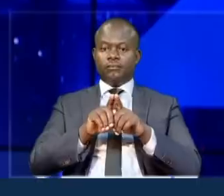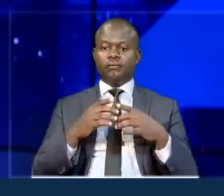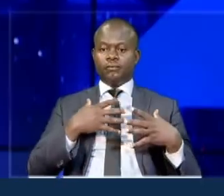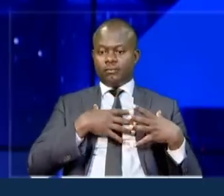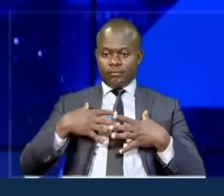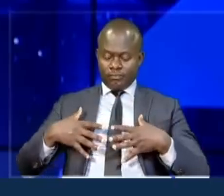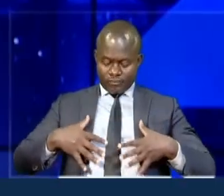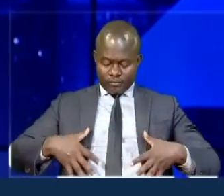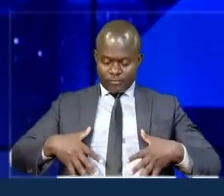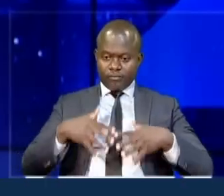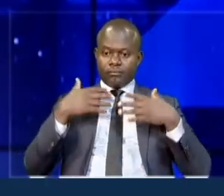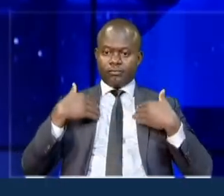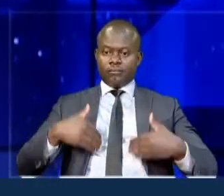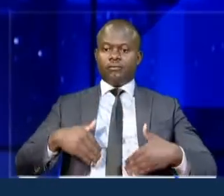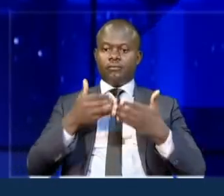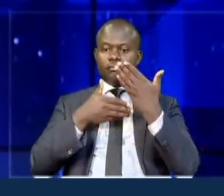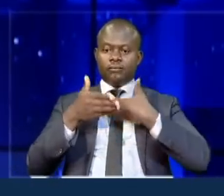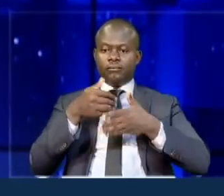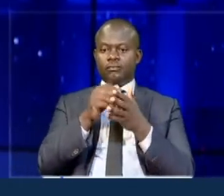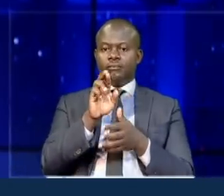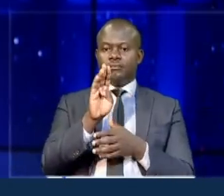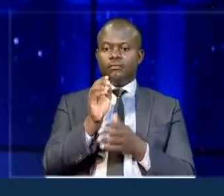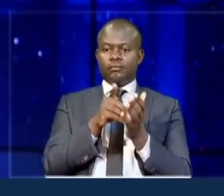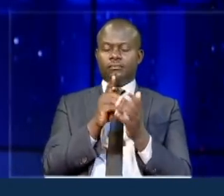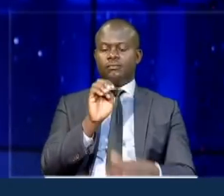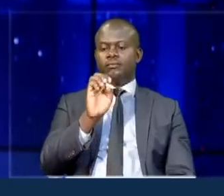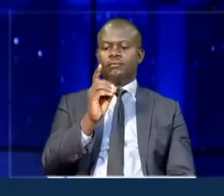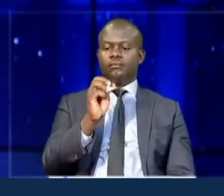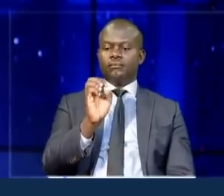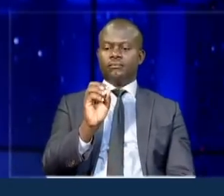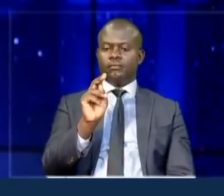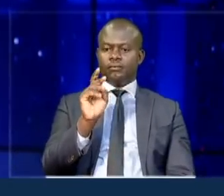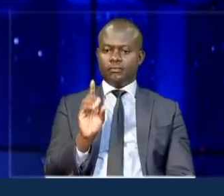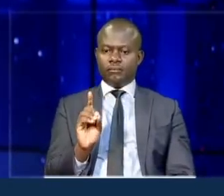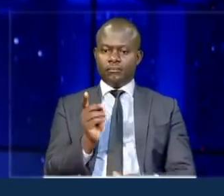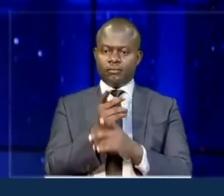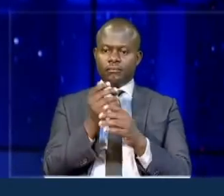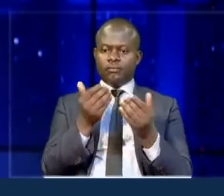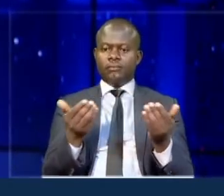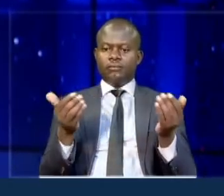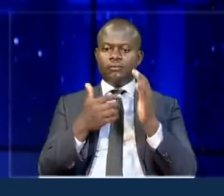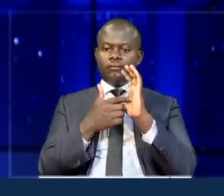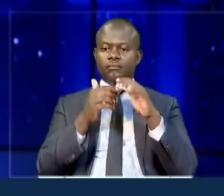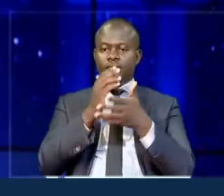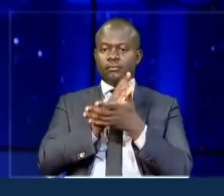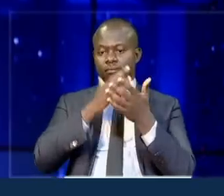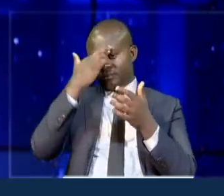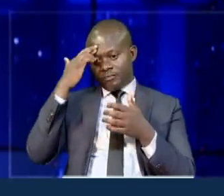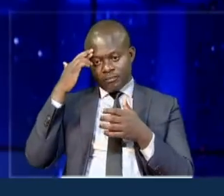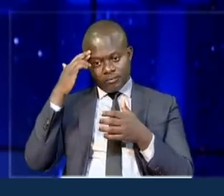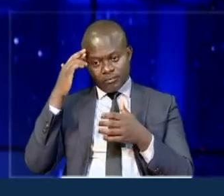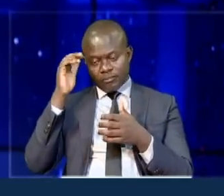cyo hasi cy'umubiri. Mu kiganiro cyihariye yagiranye na RBA Dr Edmond Naganda uri kwita kuri aba bana yagaragaje zimwe mu mpamvu